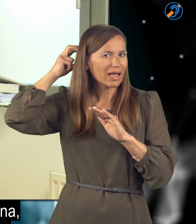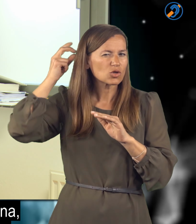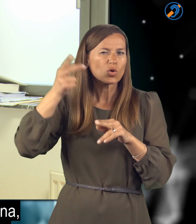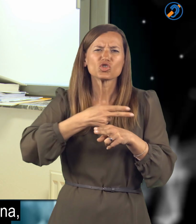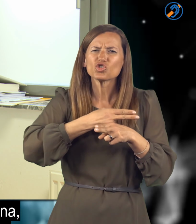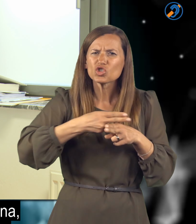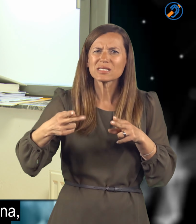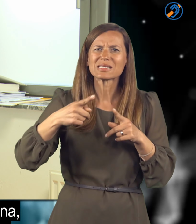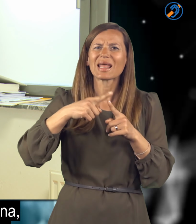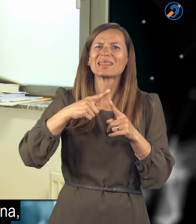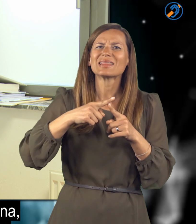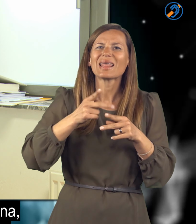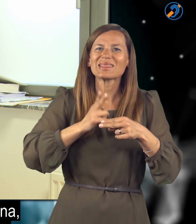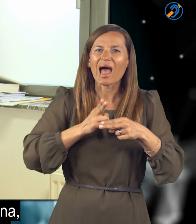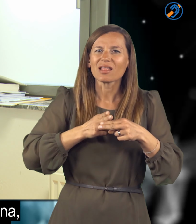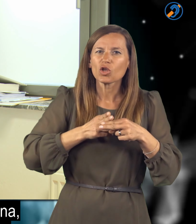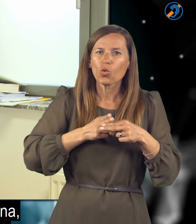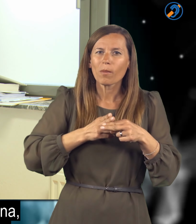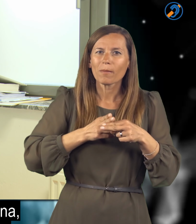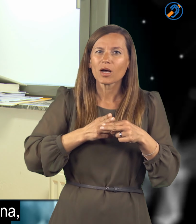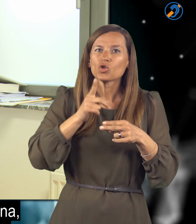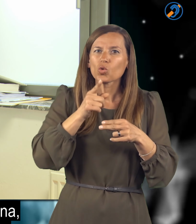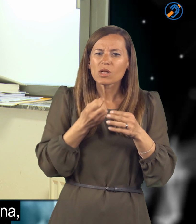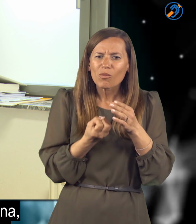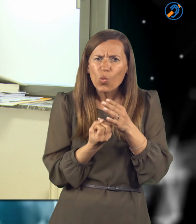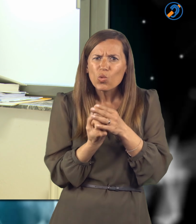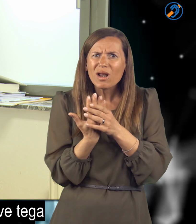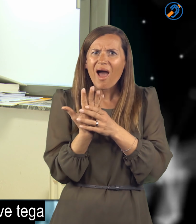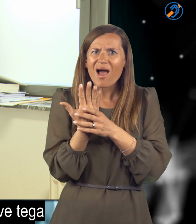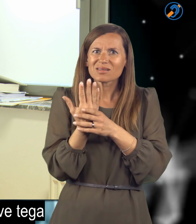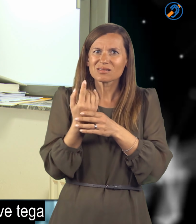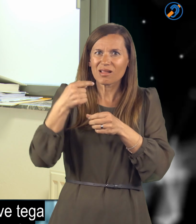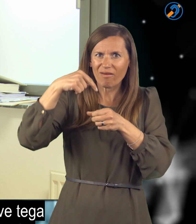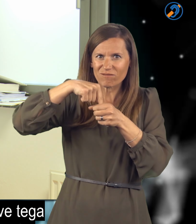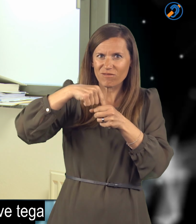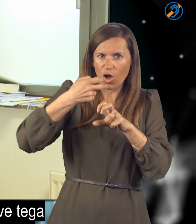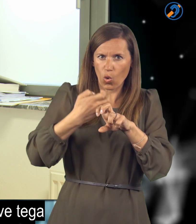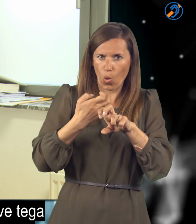praktično čistega titanja, vraste v kost.